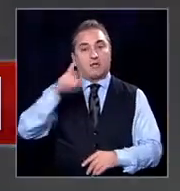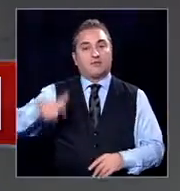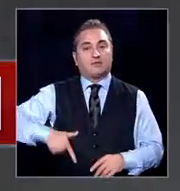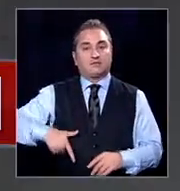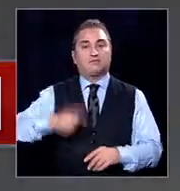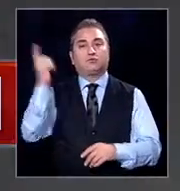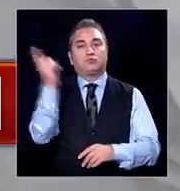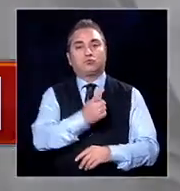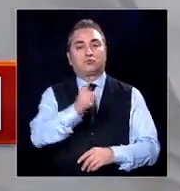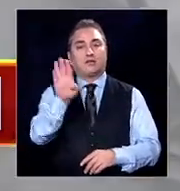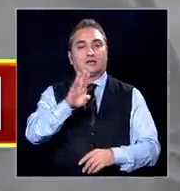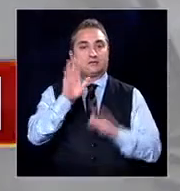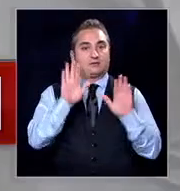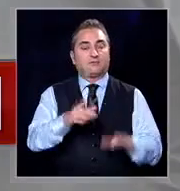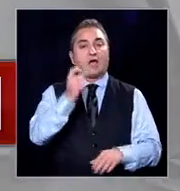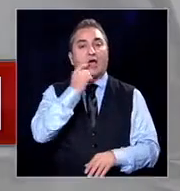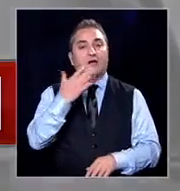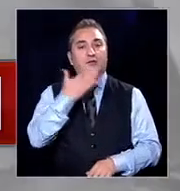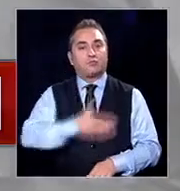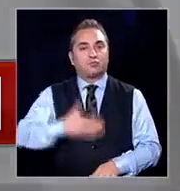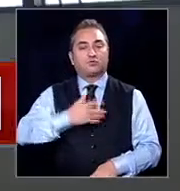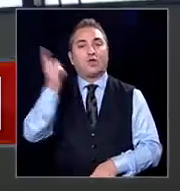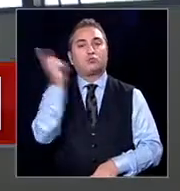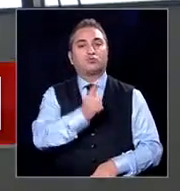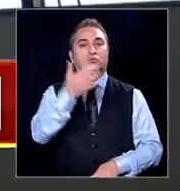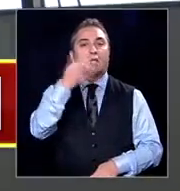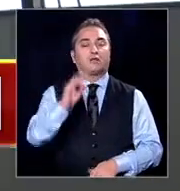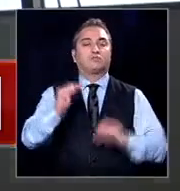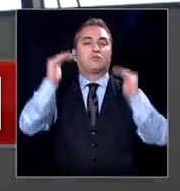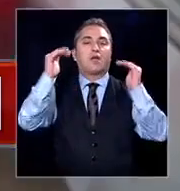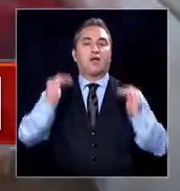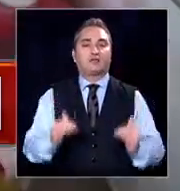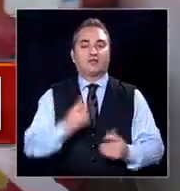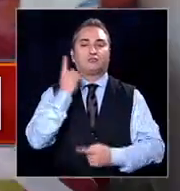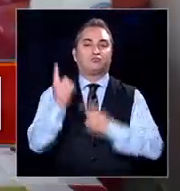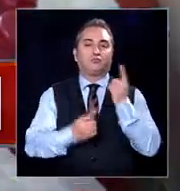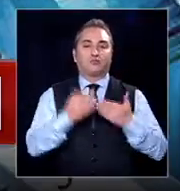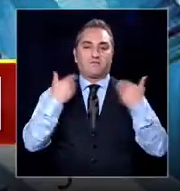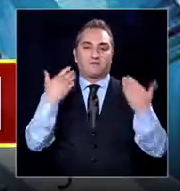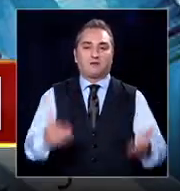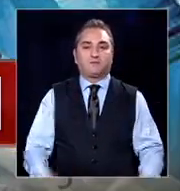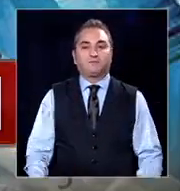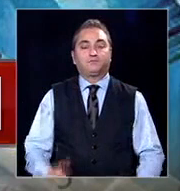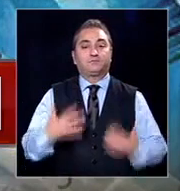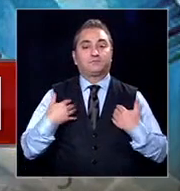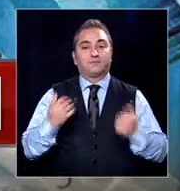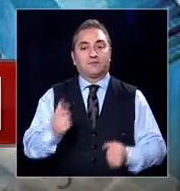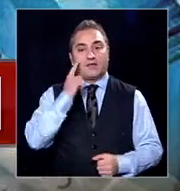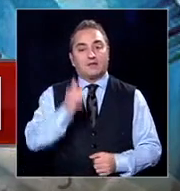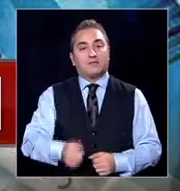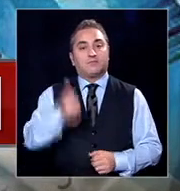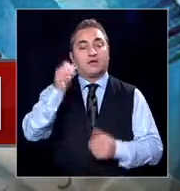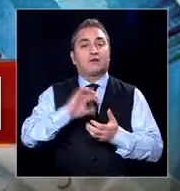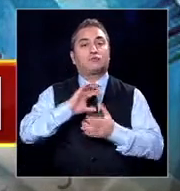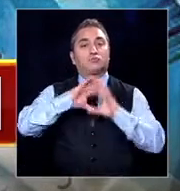vakaların %40, Ankara ve Bursa'da %60 azaldığını müjdeledi. Sağlık Bakanı Dünya Sağlık